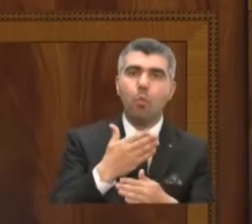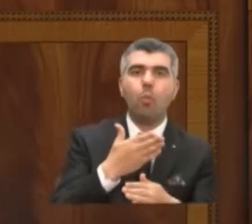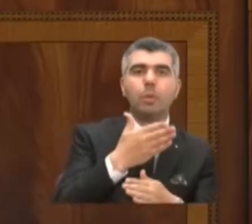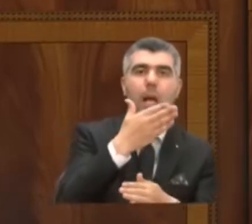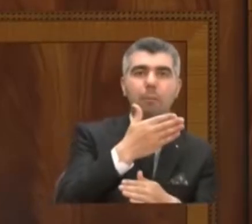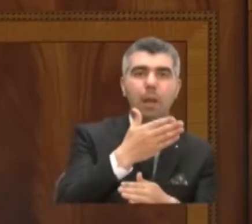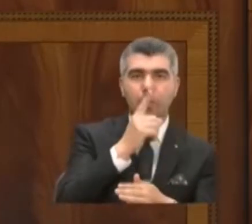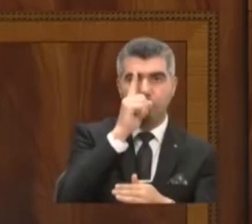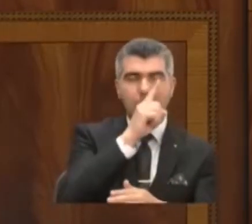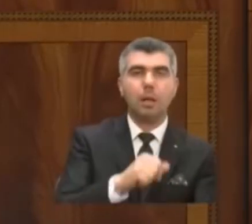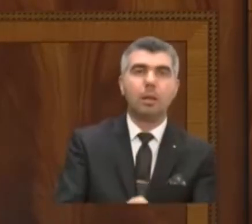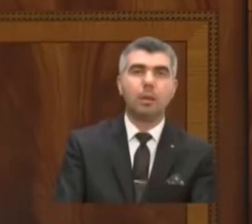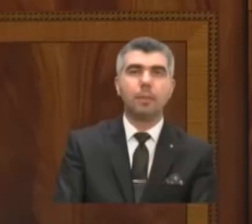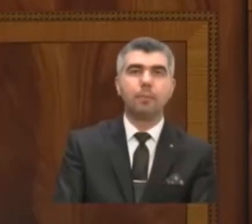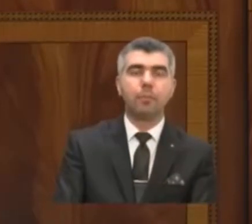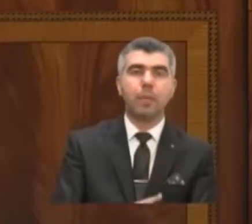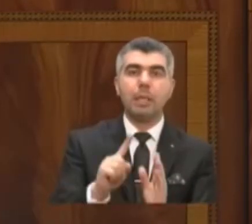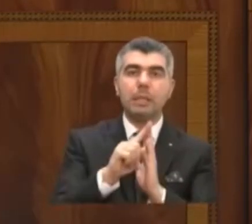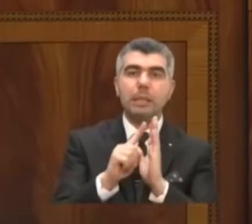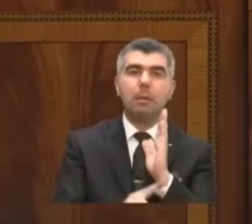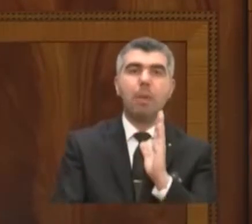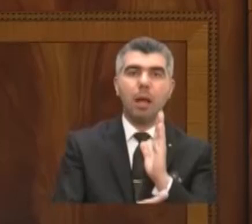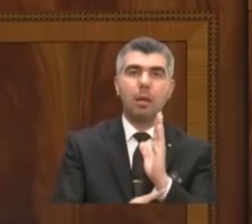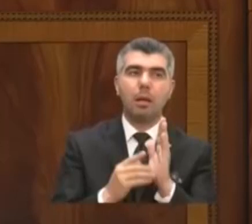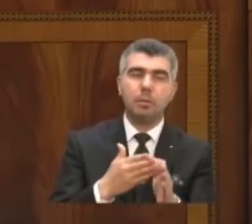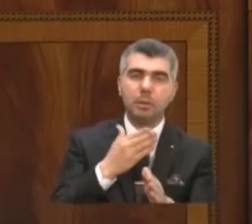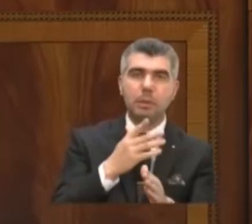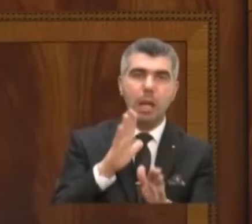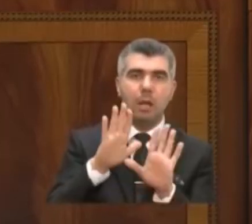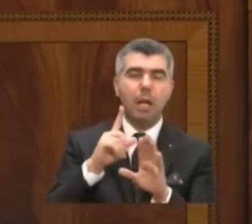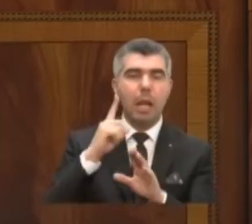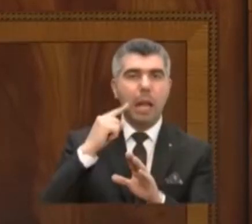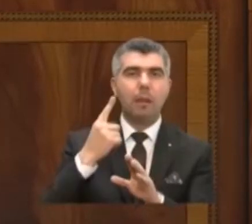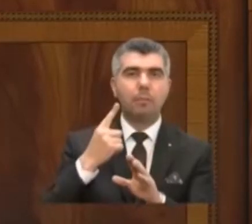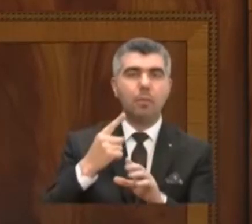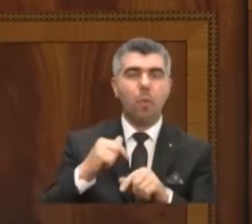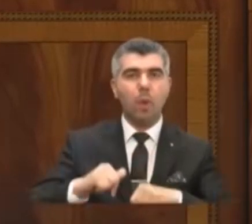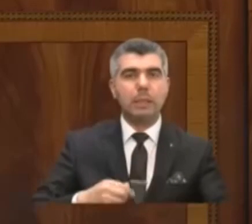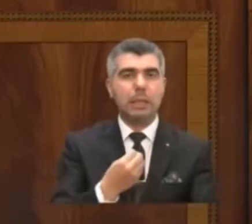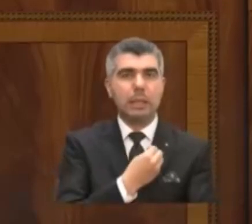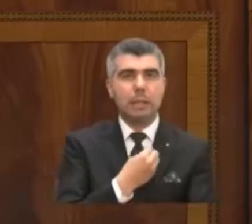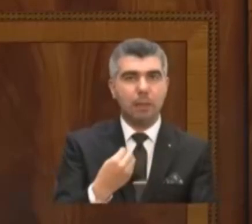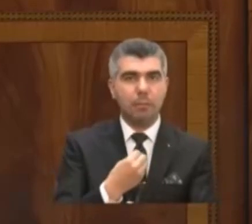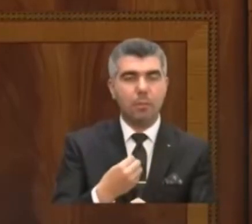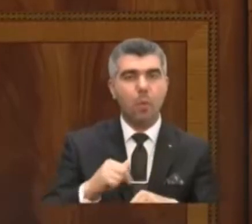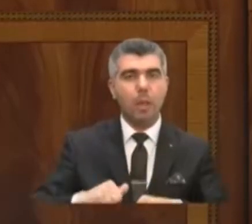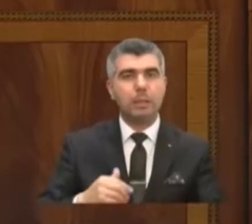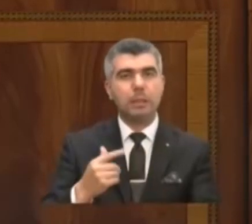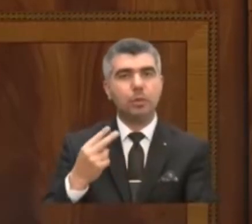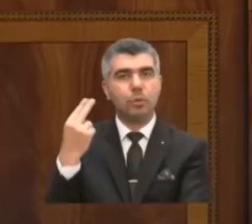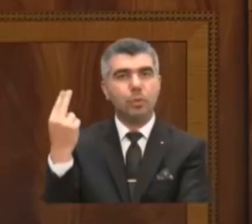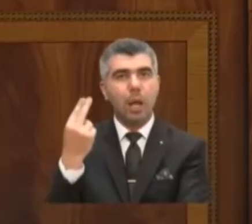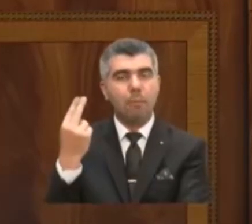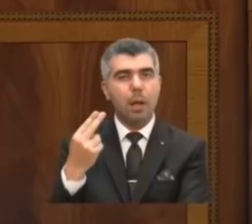أنه يعني في الأسبوع المقبل وفي عشرة الأيام اللي جاية مع السيد وزير الصحة وزير التعليم العالي أنه غادي نديروا